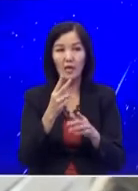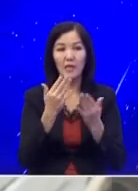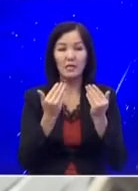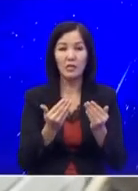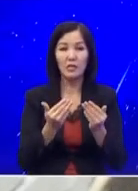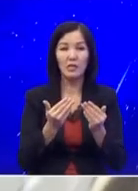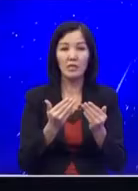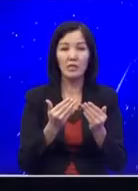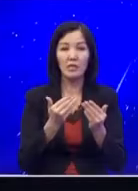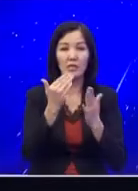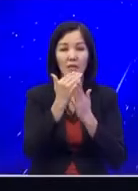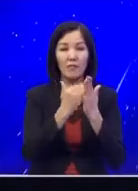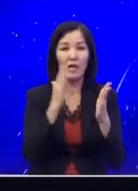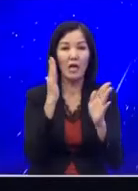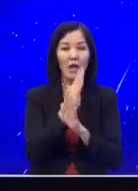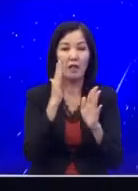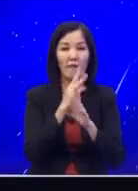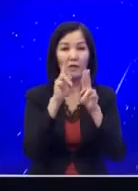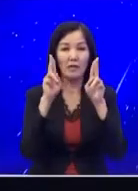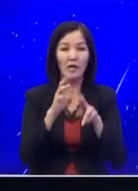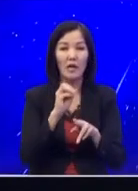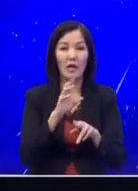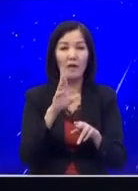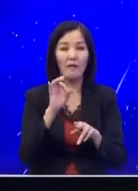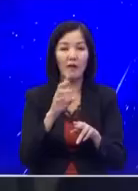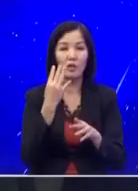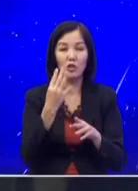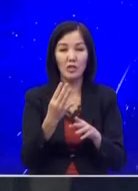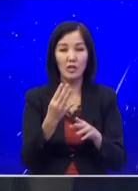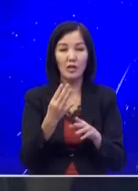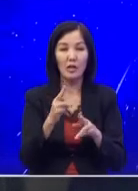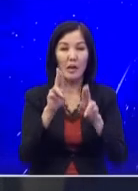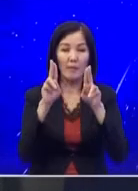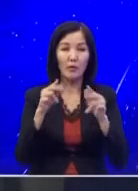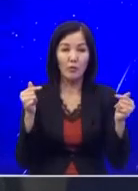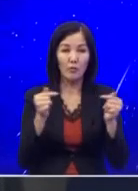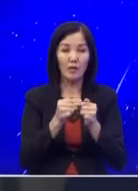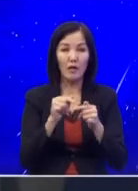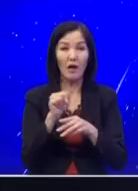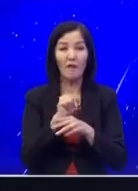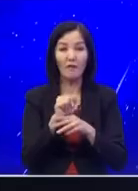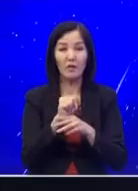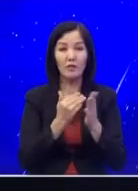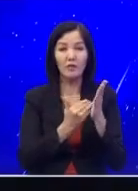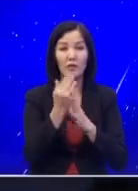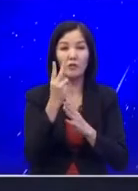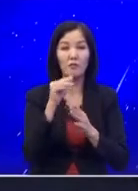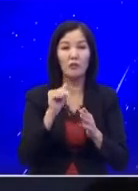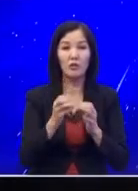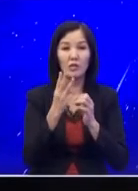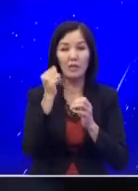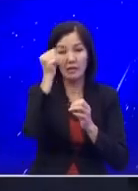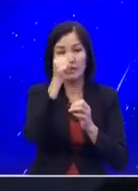сверяют с таблицей экологического стандарта Евро-4. Закрепленным в ней нормам соответствует авто не старше 2013